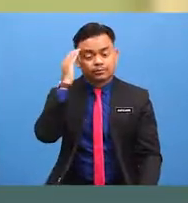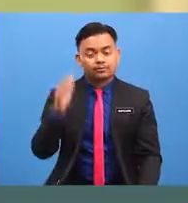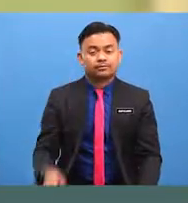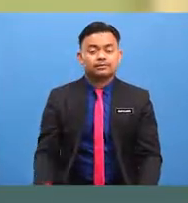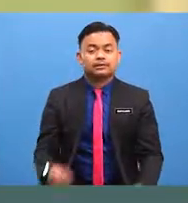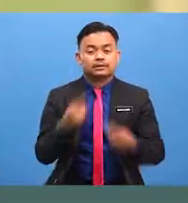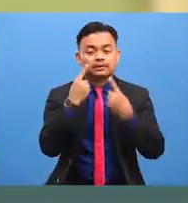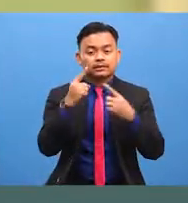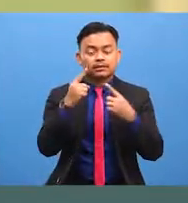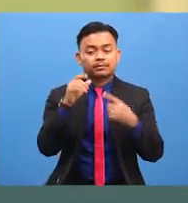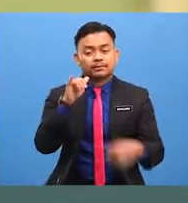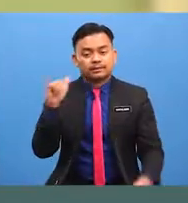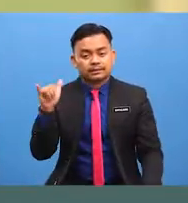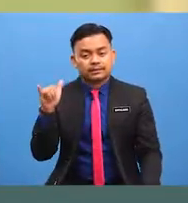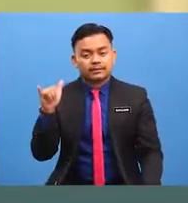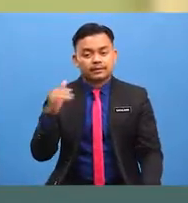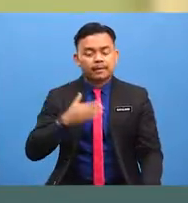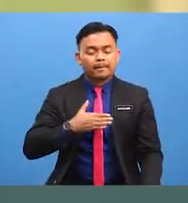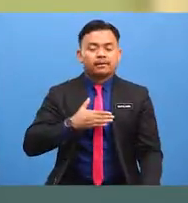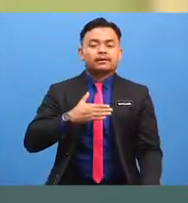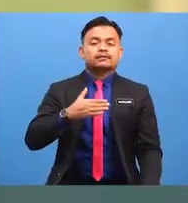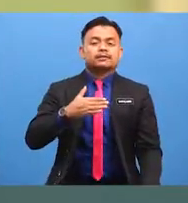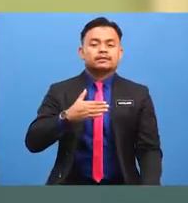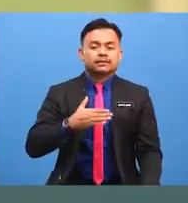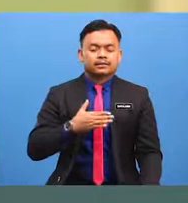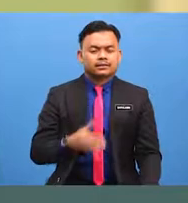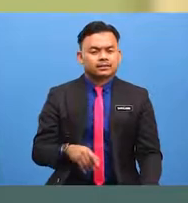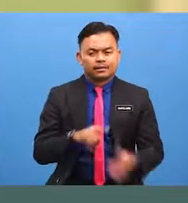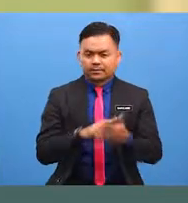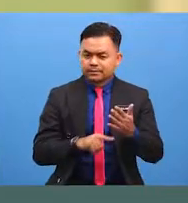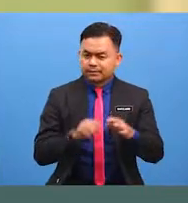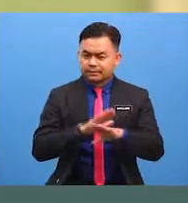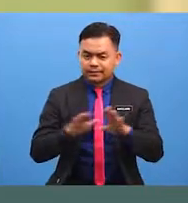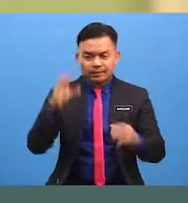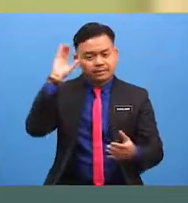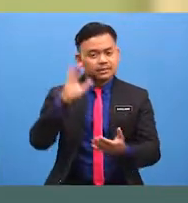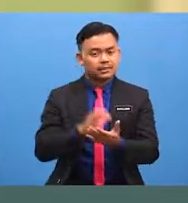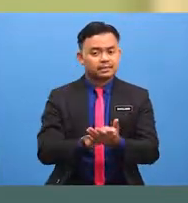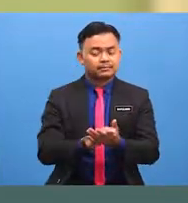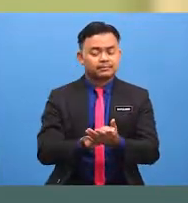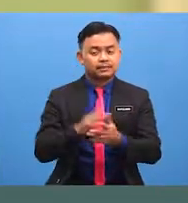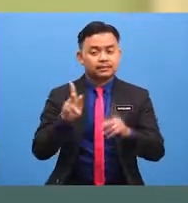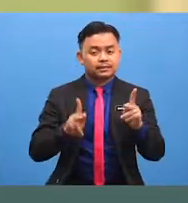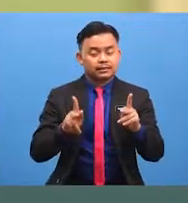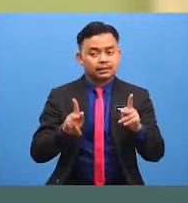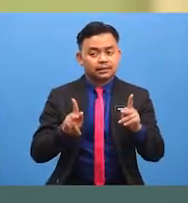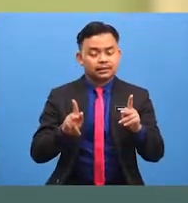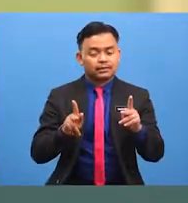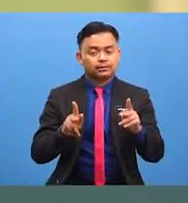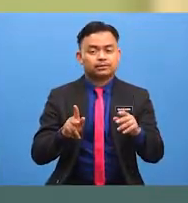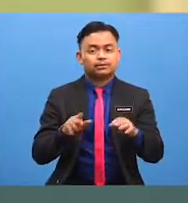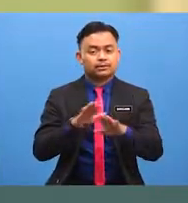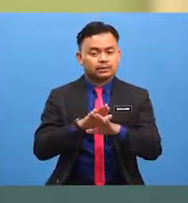Jawapannya adalah pernafasan. Apa? Tak percaya? Kalau begitu,